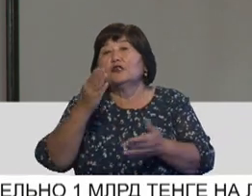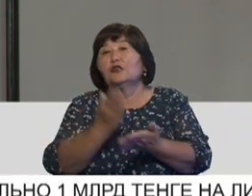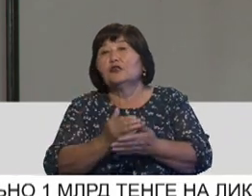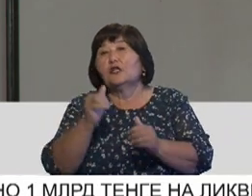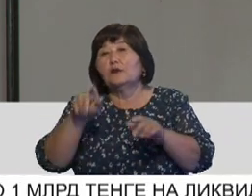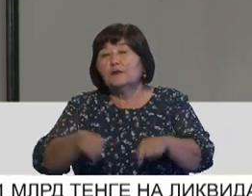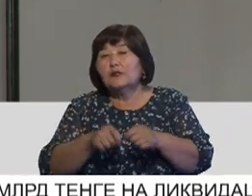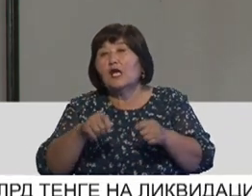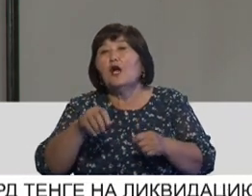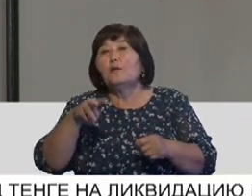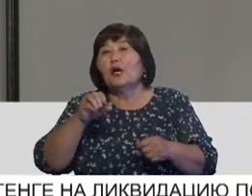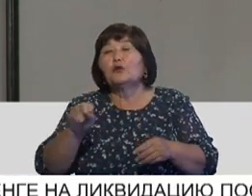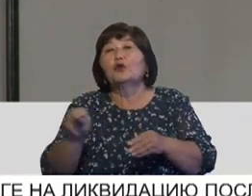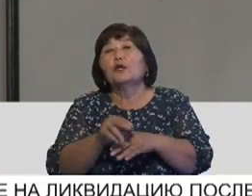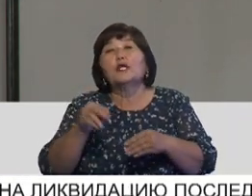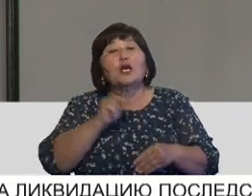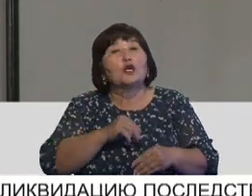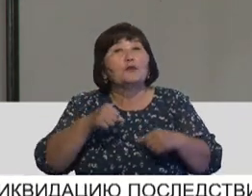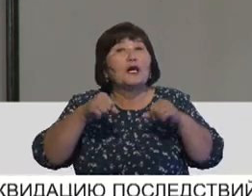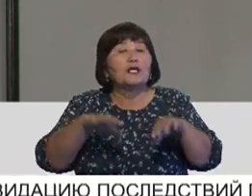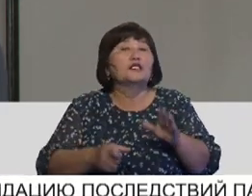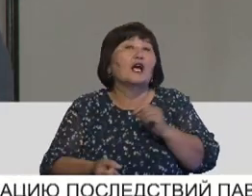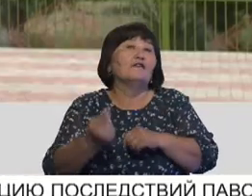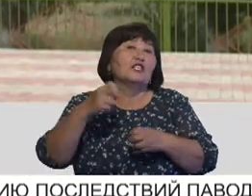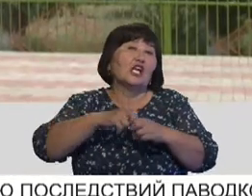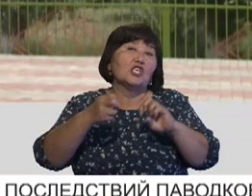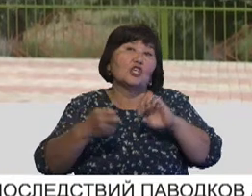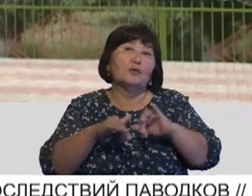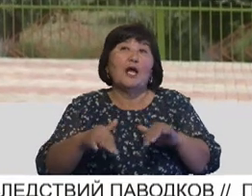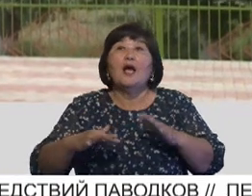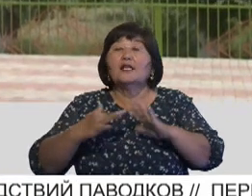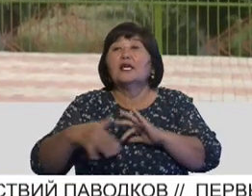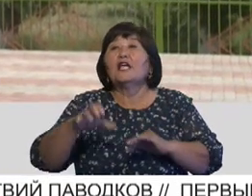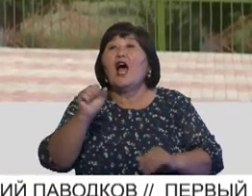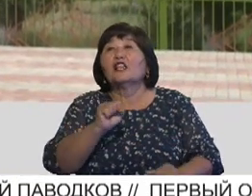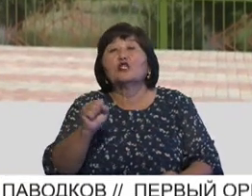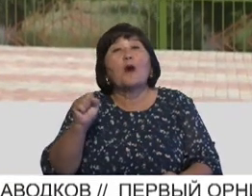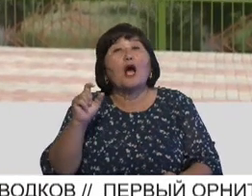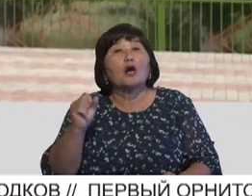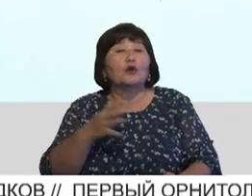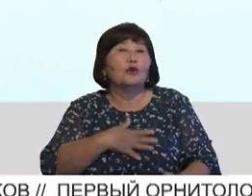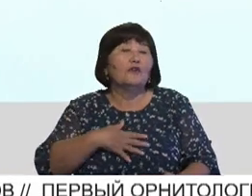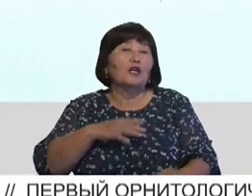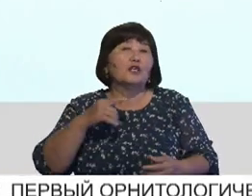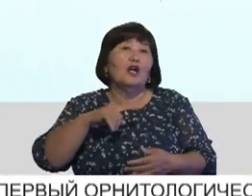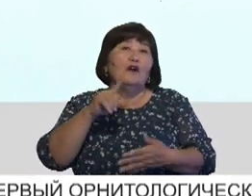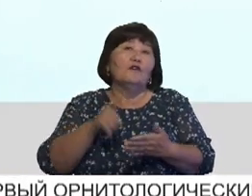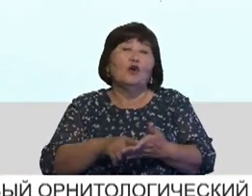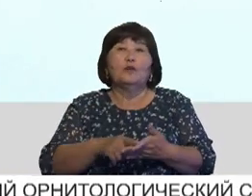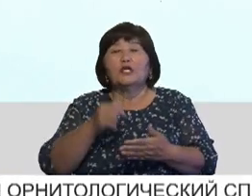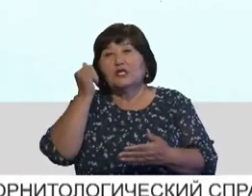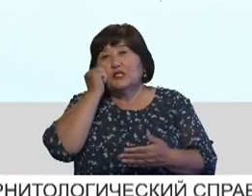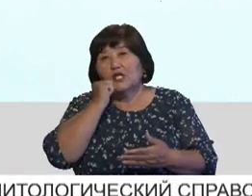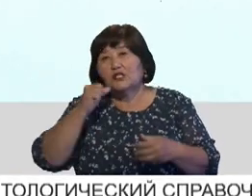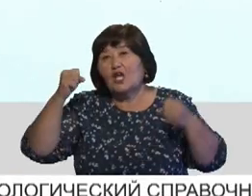мотор, отремонтировали. Работаем над решением возникающих проблем. Население аула Алдашпай-Ахон волнует вопрос устаревших столбов